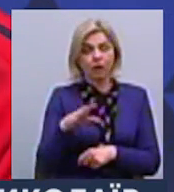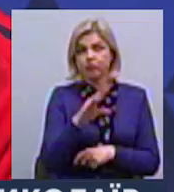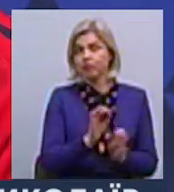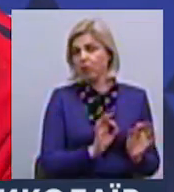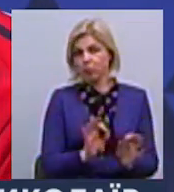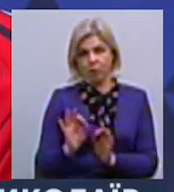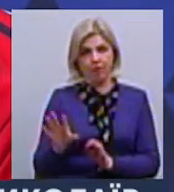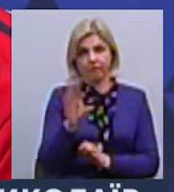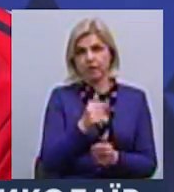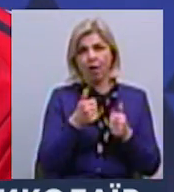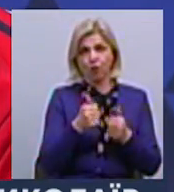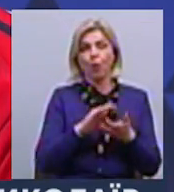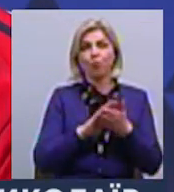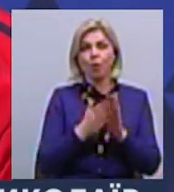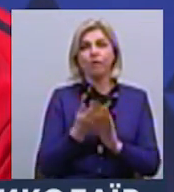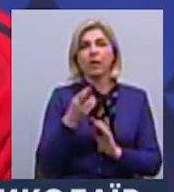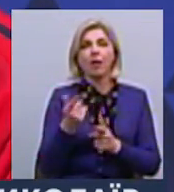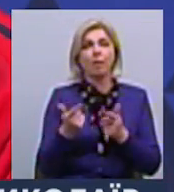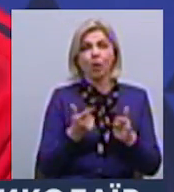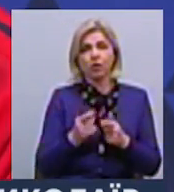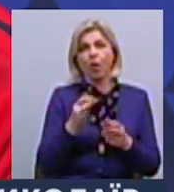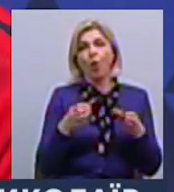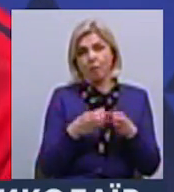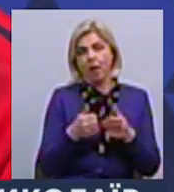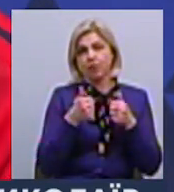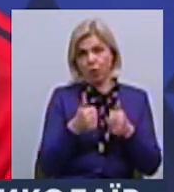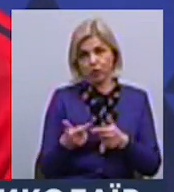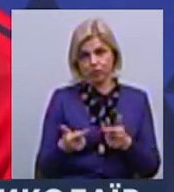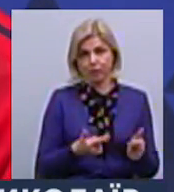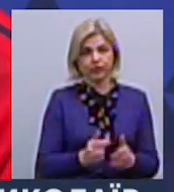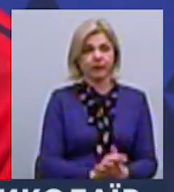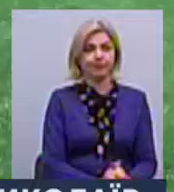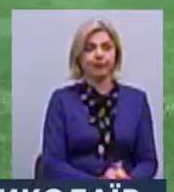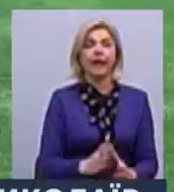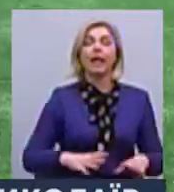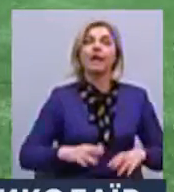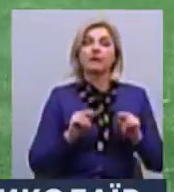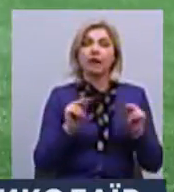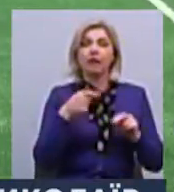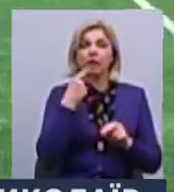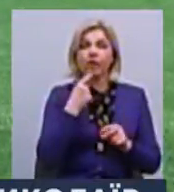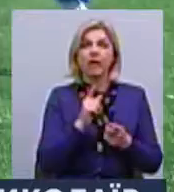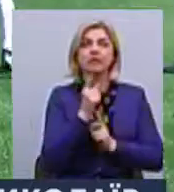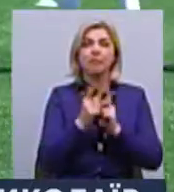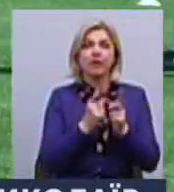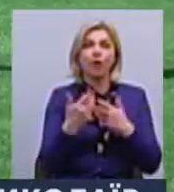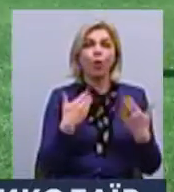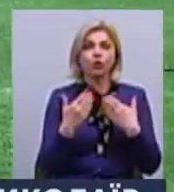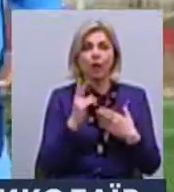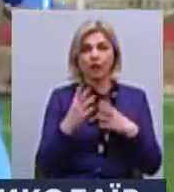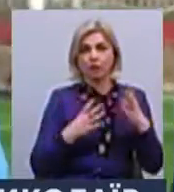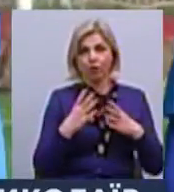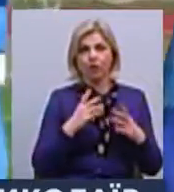гарні умови для підготовки, і команда в хороших кондиціях. Сергій Шищенко каже, змінив підхід до тренувального процесу, аби